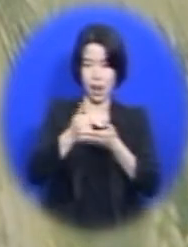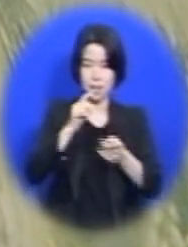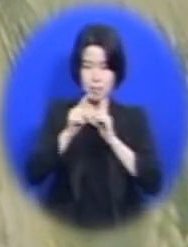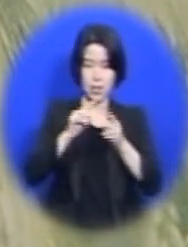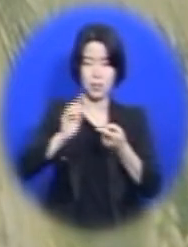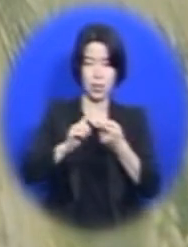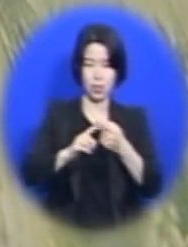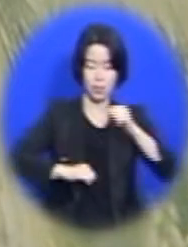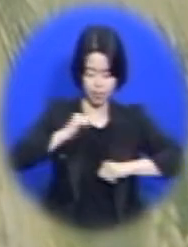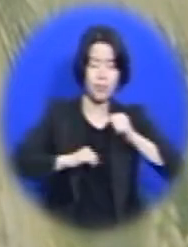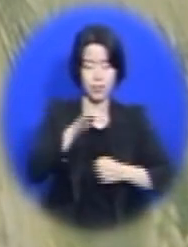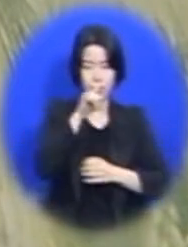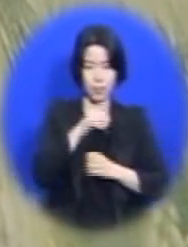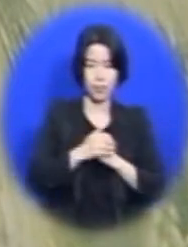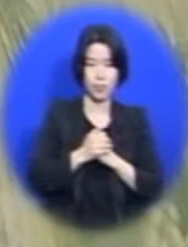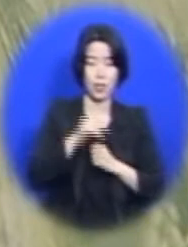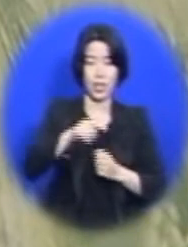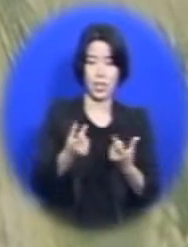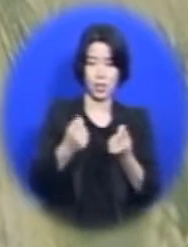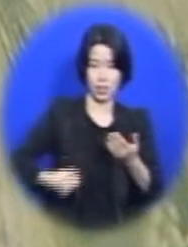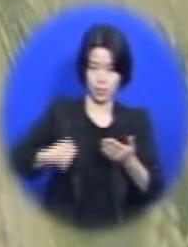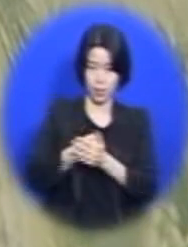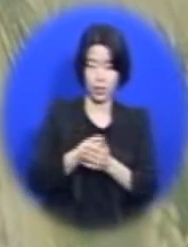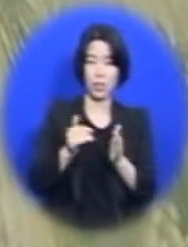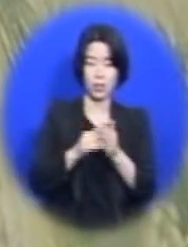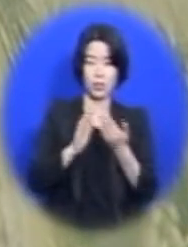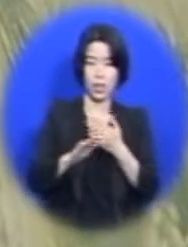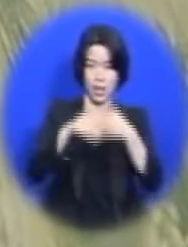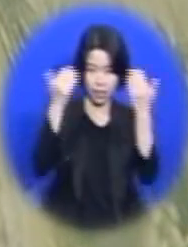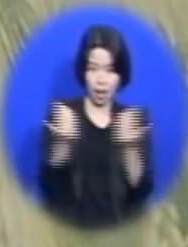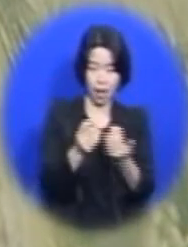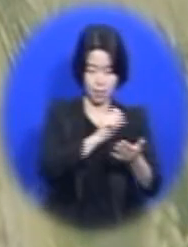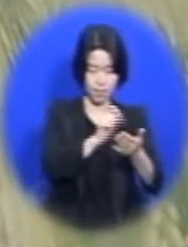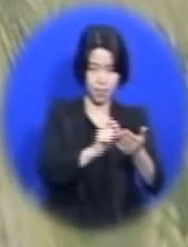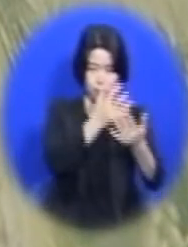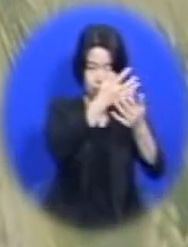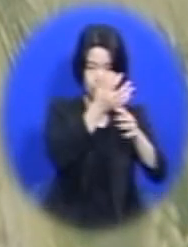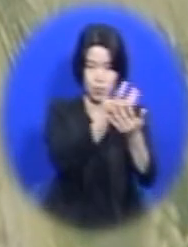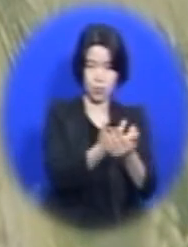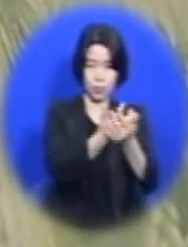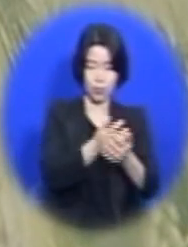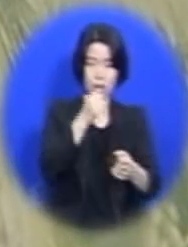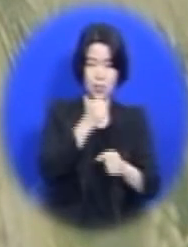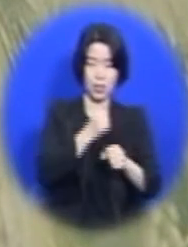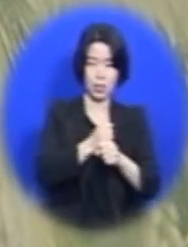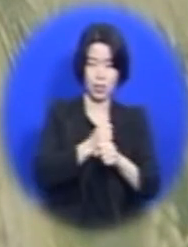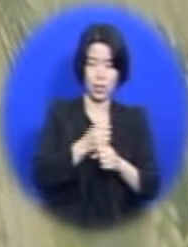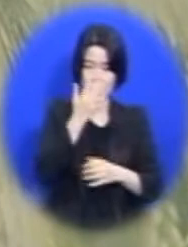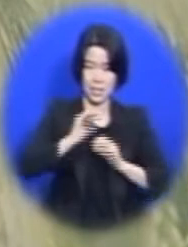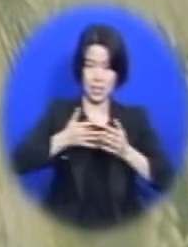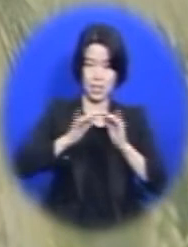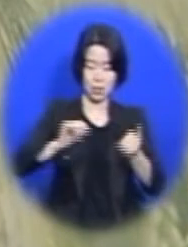말씀대로 우리가 행하겠습니다. 그렇게 결단을 하고 그것을 다 문서로 작성하고 이스라엘 백성들이 거기다가